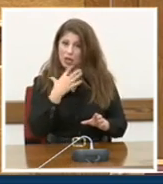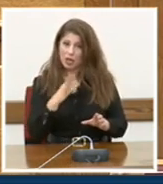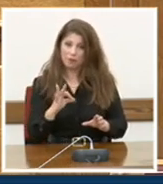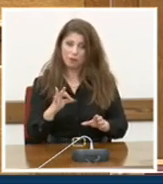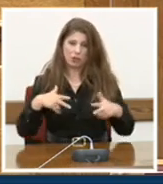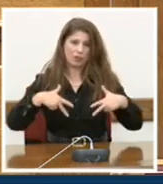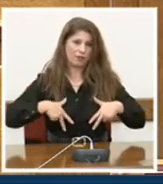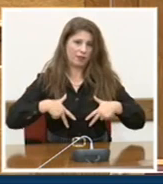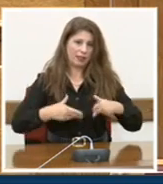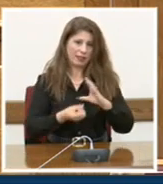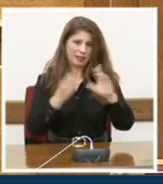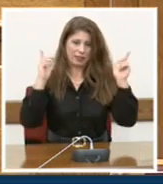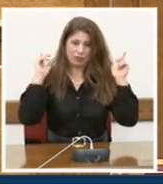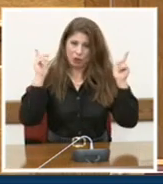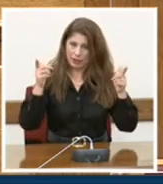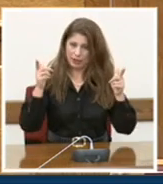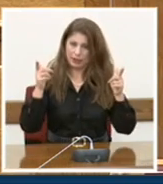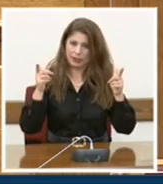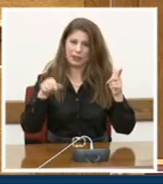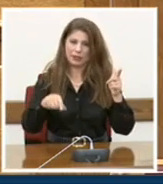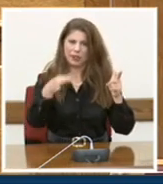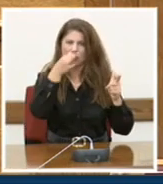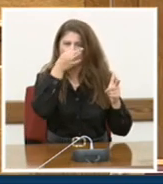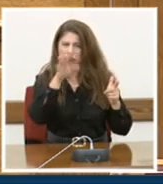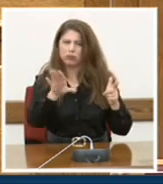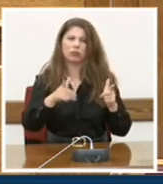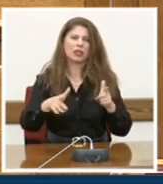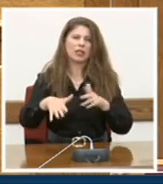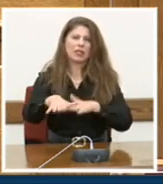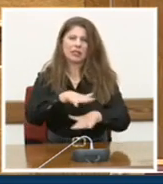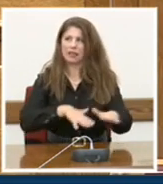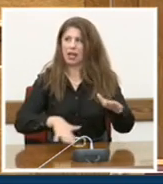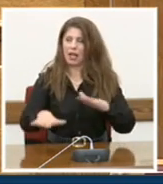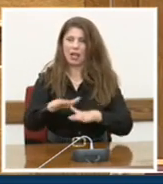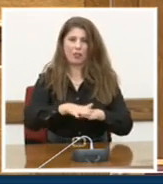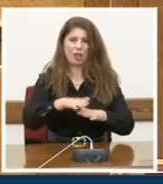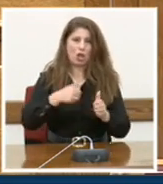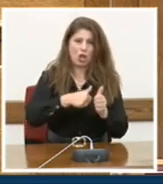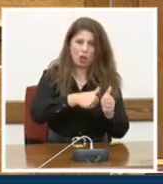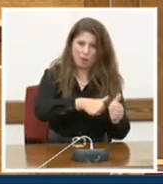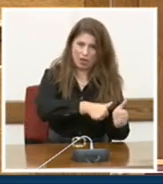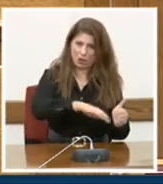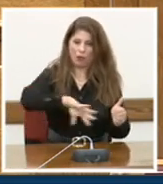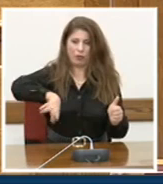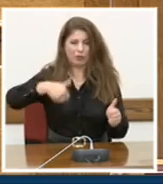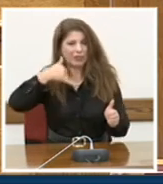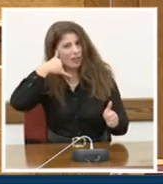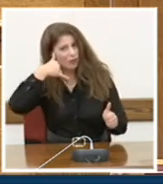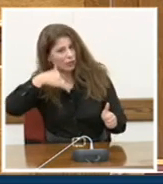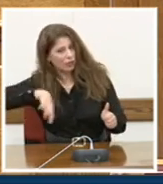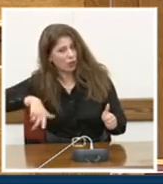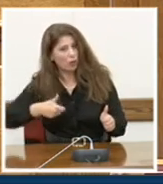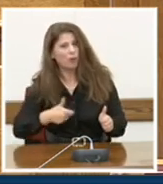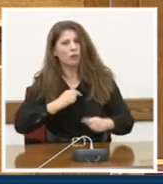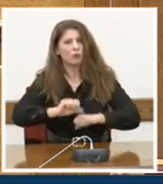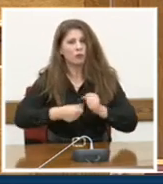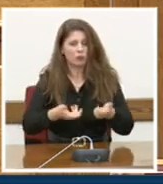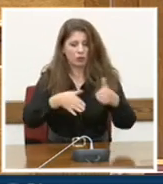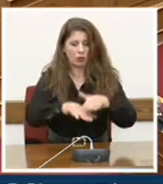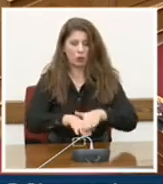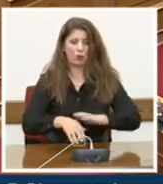Νέας Δημοκρατίας για το δυσόδες σκάνδαλο των υποκλοπών και παρακολουθήσεων που προσπαθεί όπως όπως να το